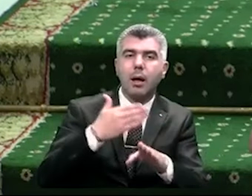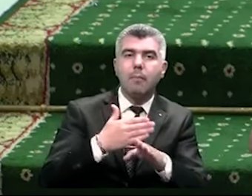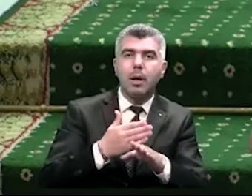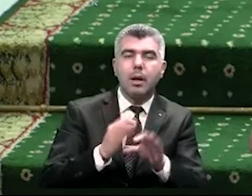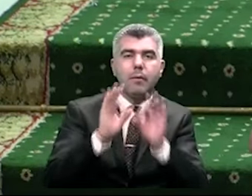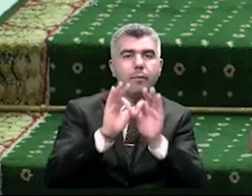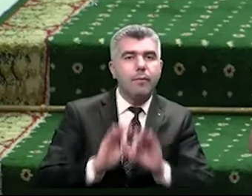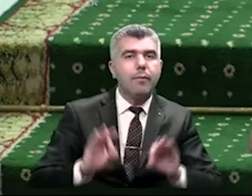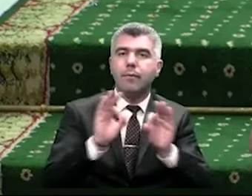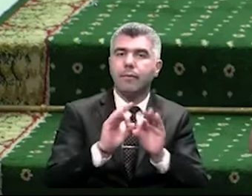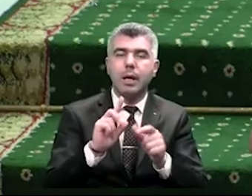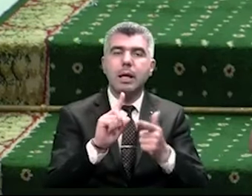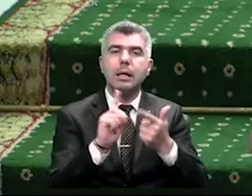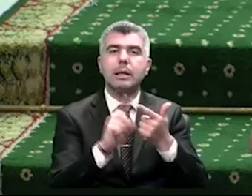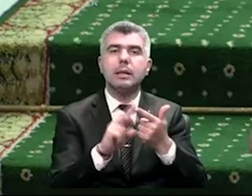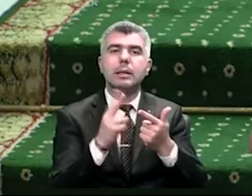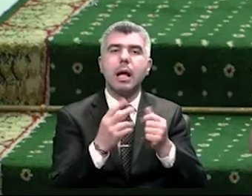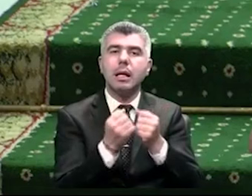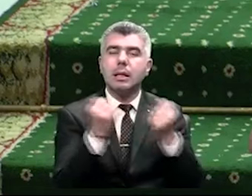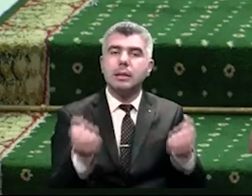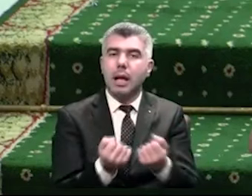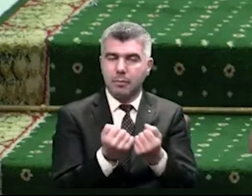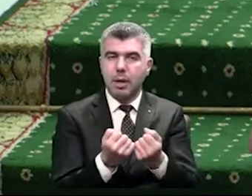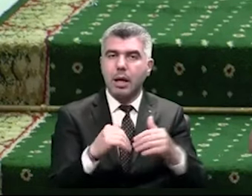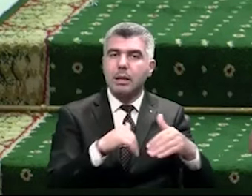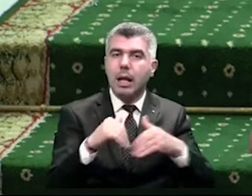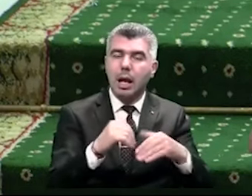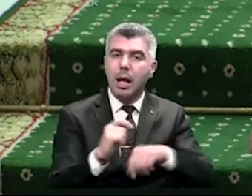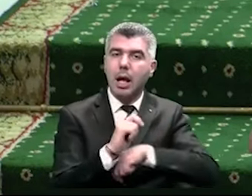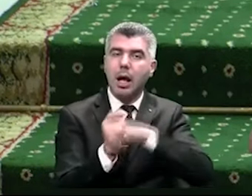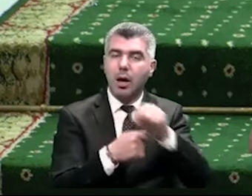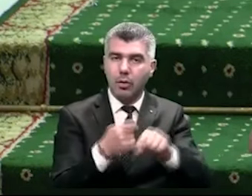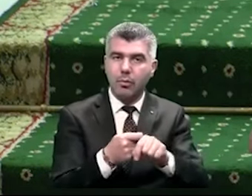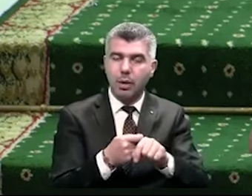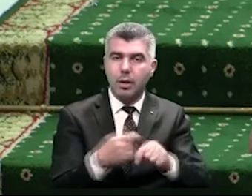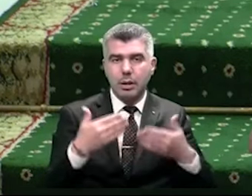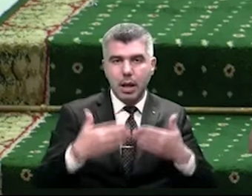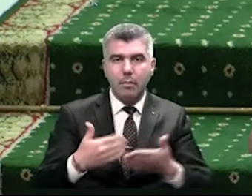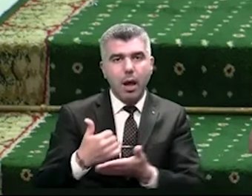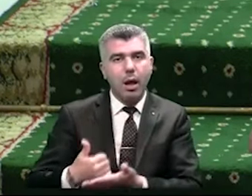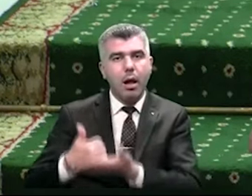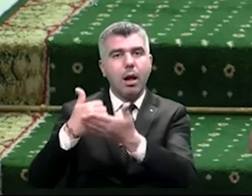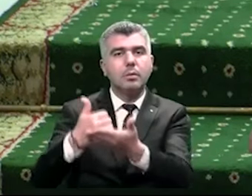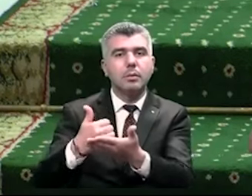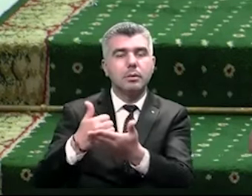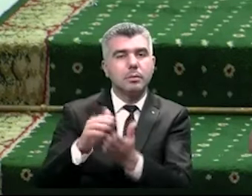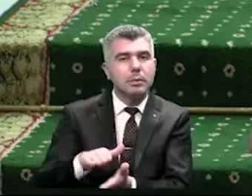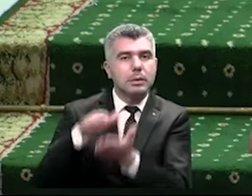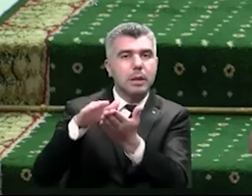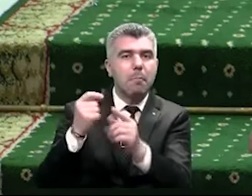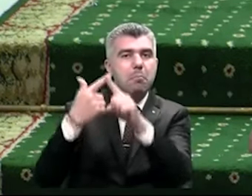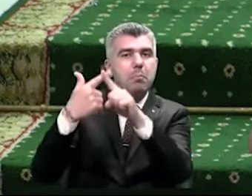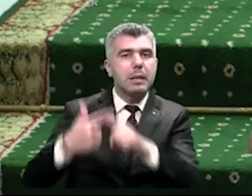في المخطط الثاني ديال التنميه القرو ديال الطرق القرويه اننا نموها من الوزاره باش انها